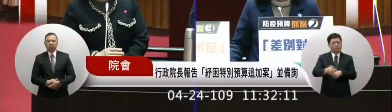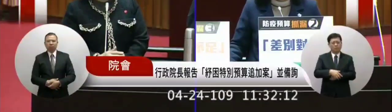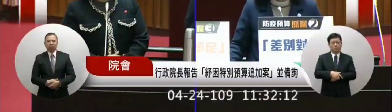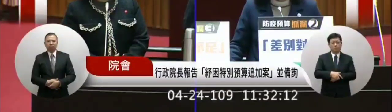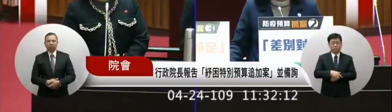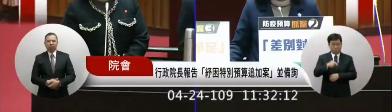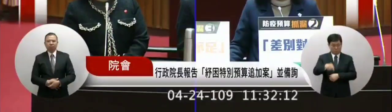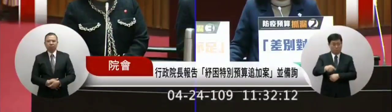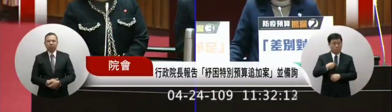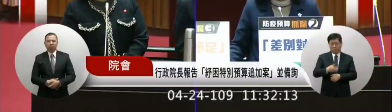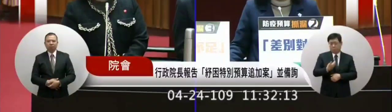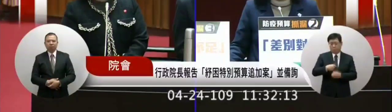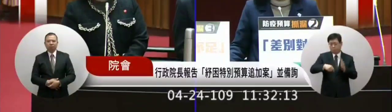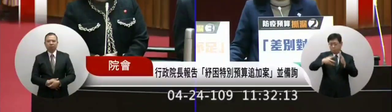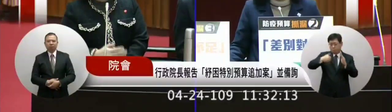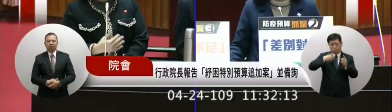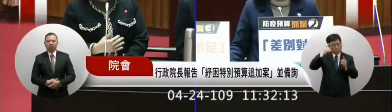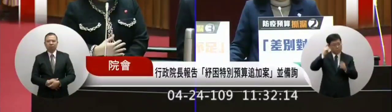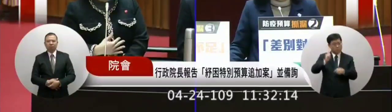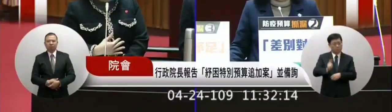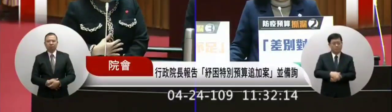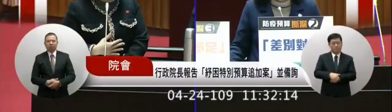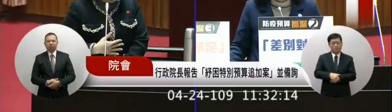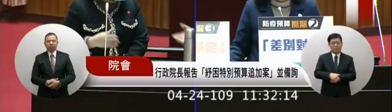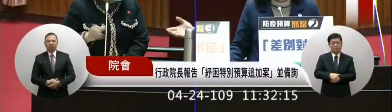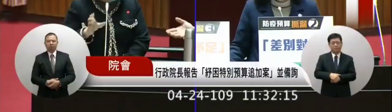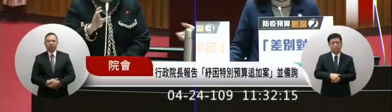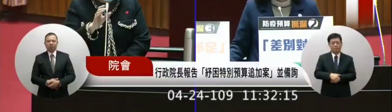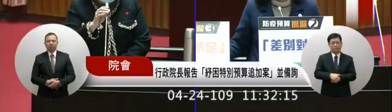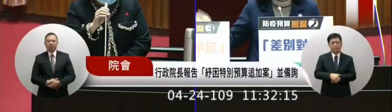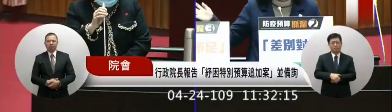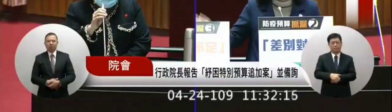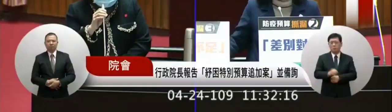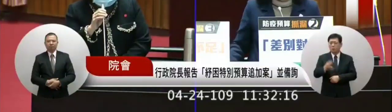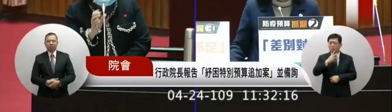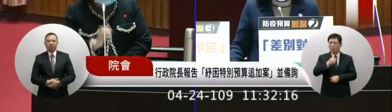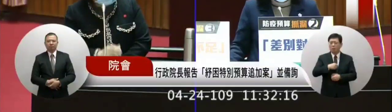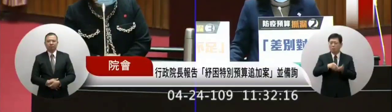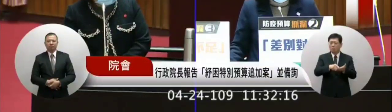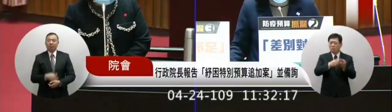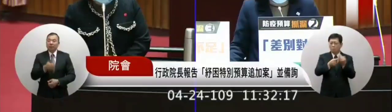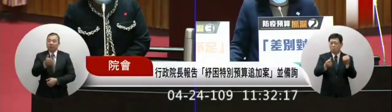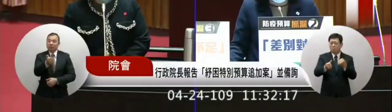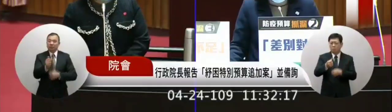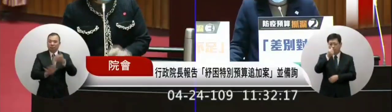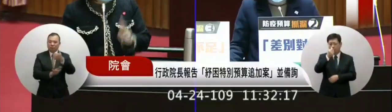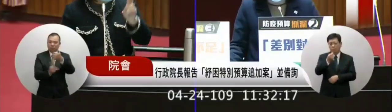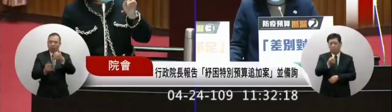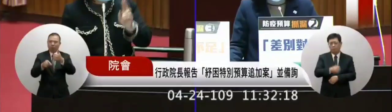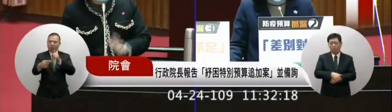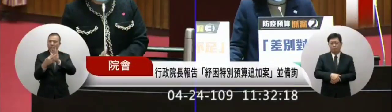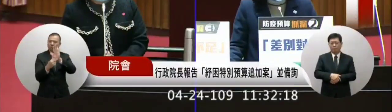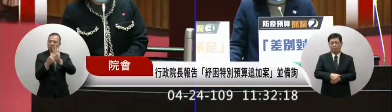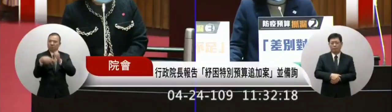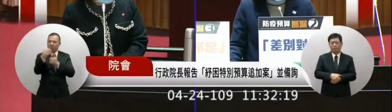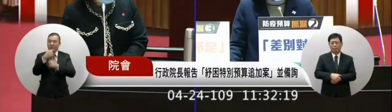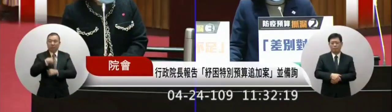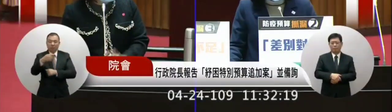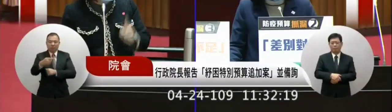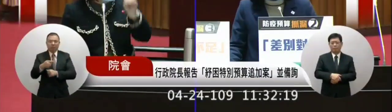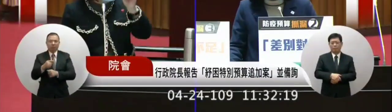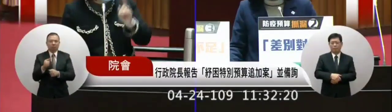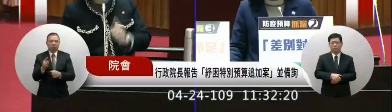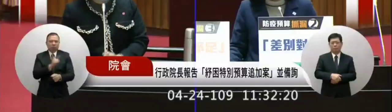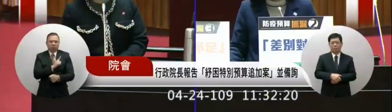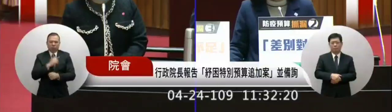啊，所以这部分我不晓得院长您看法怎么样。为什么会这么低？ 谢谢委员的指教哈。我们充电再出发是